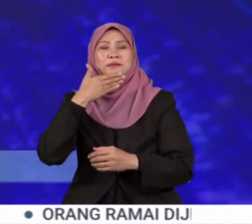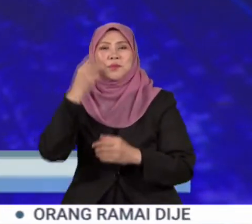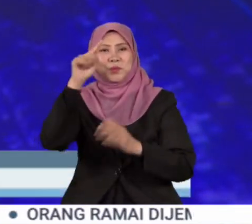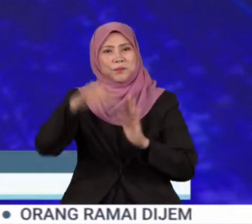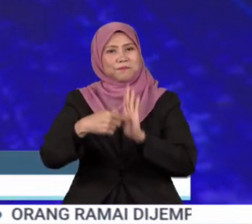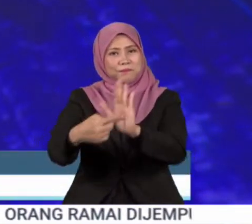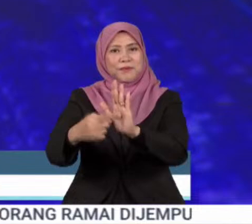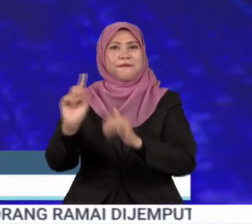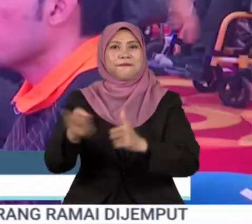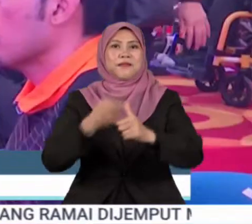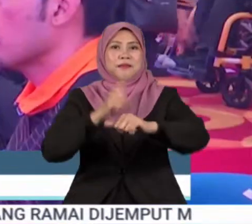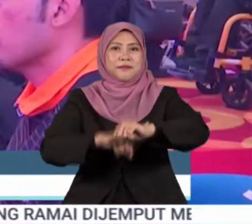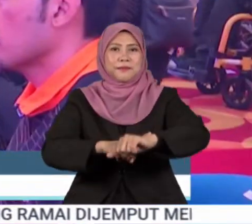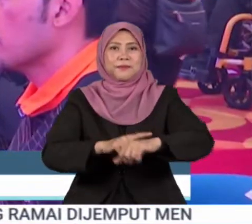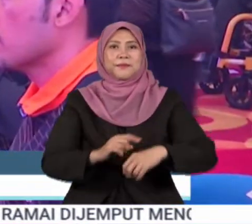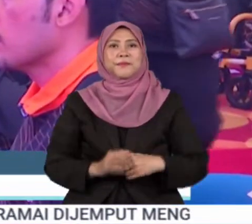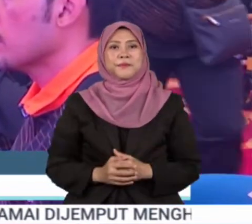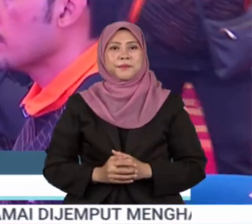sulung.